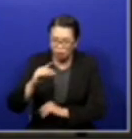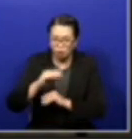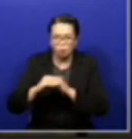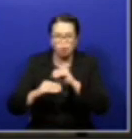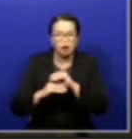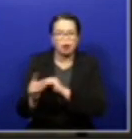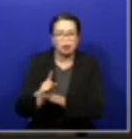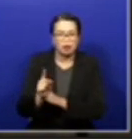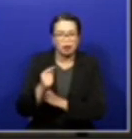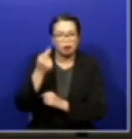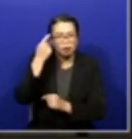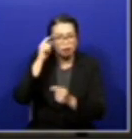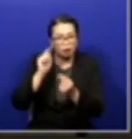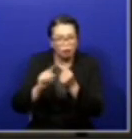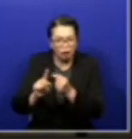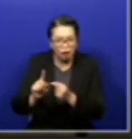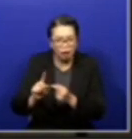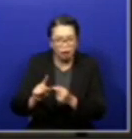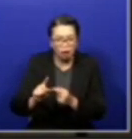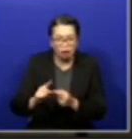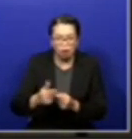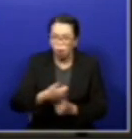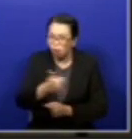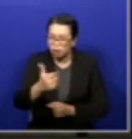จตนาไม่ให้ใครเอาไปใช้ใช่ไหม